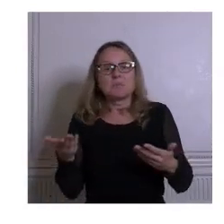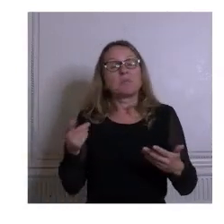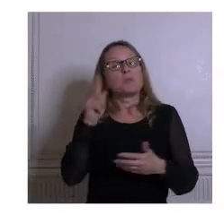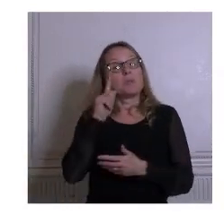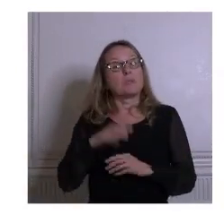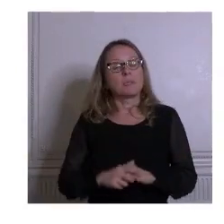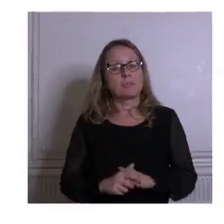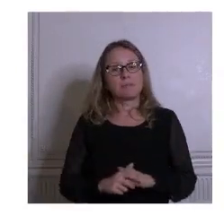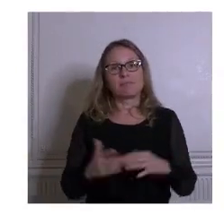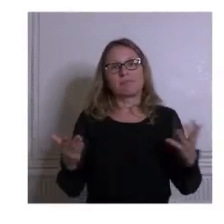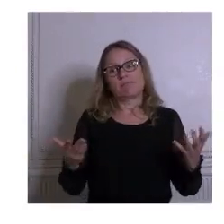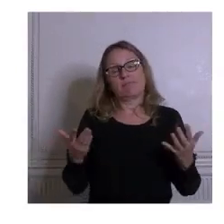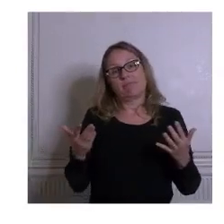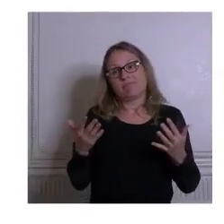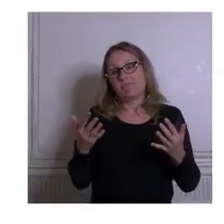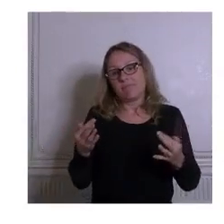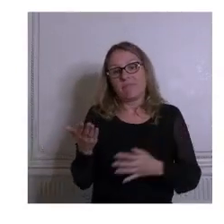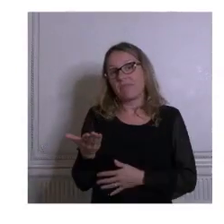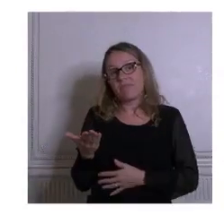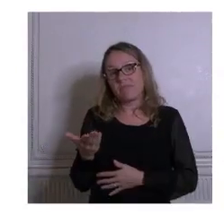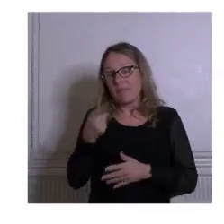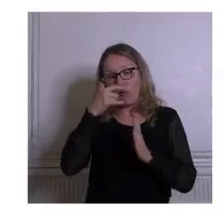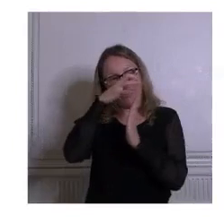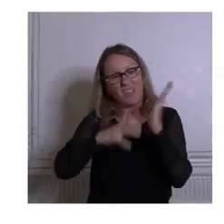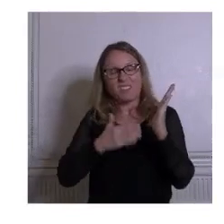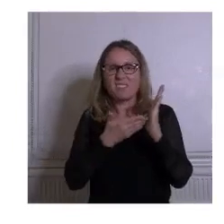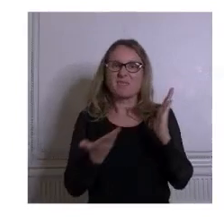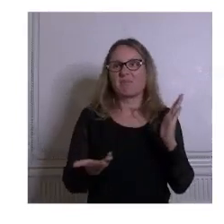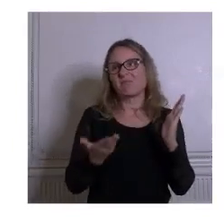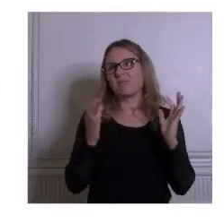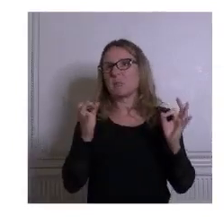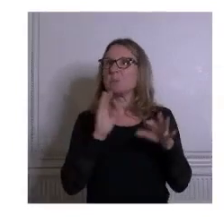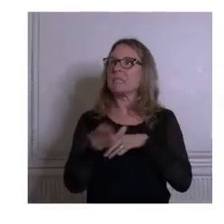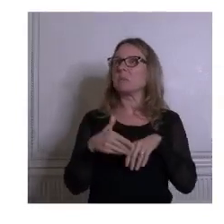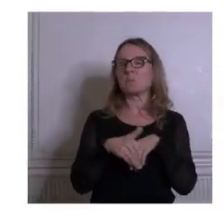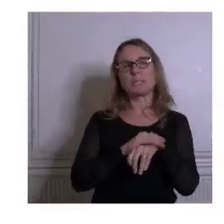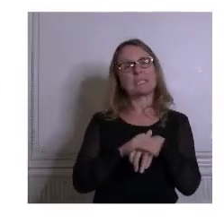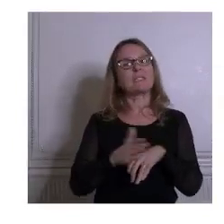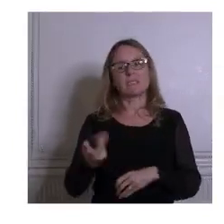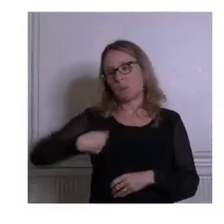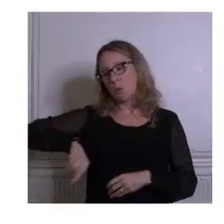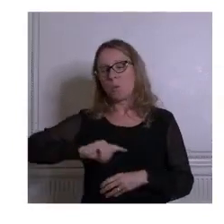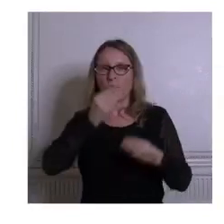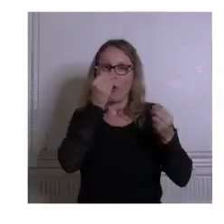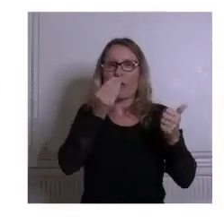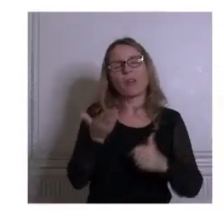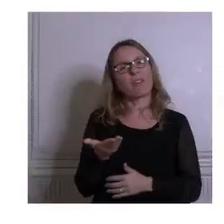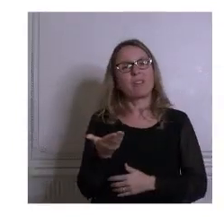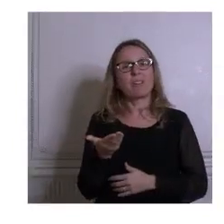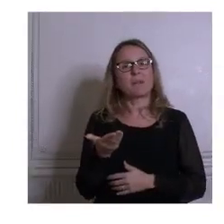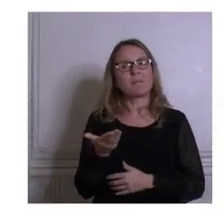Le principe d'ouvrir une motion et donc de la proposer avant, c'est d'éviter que chacun presse pour sa paroisse.